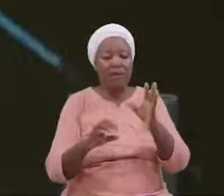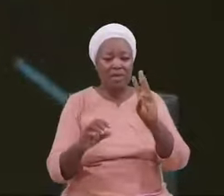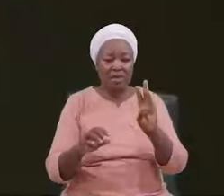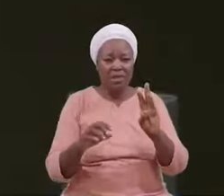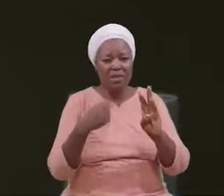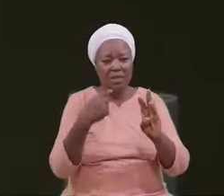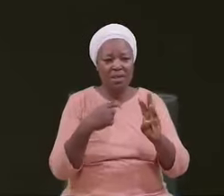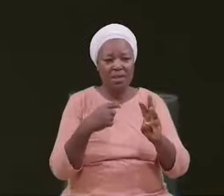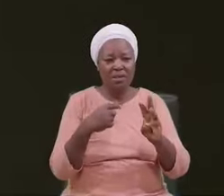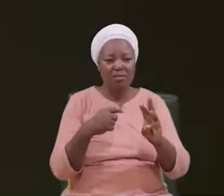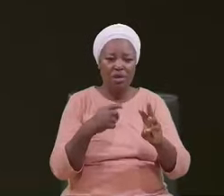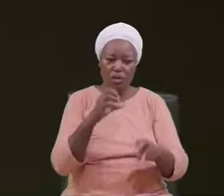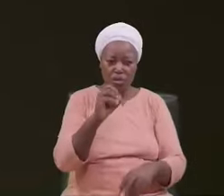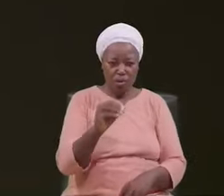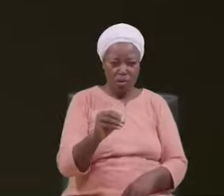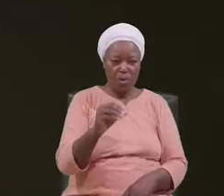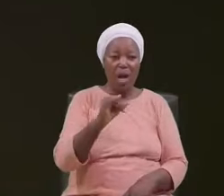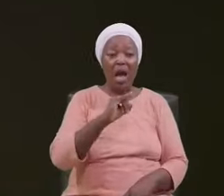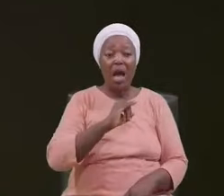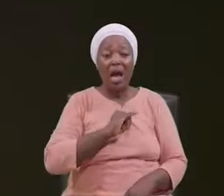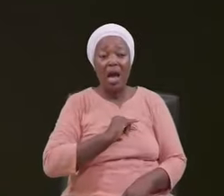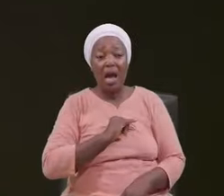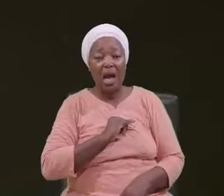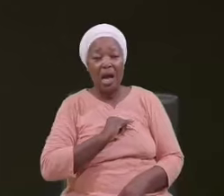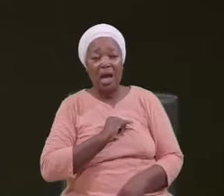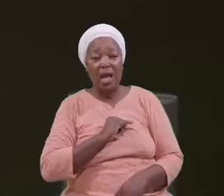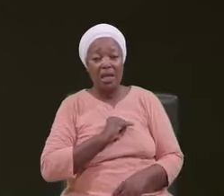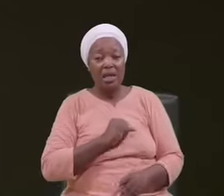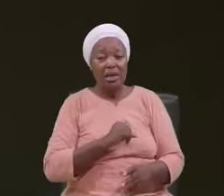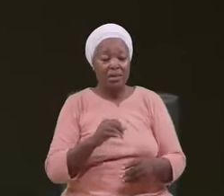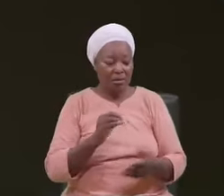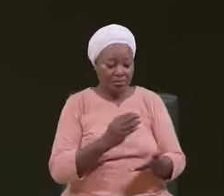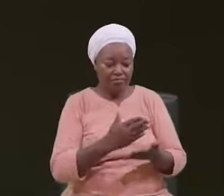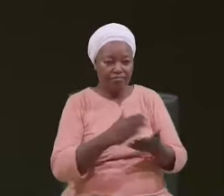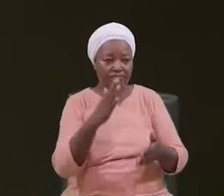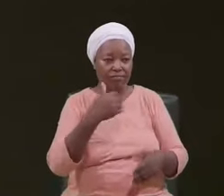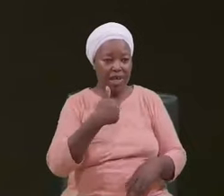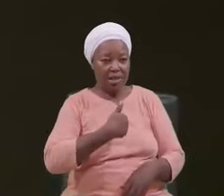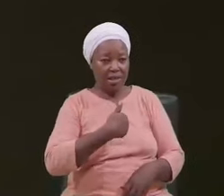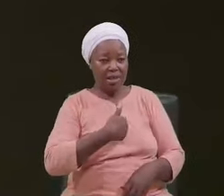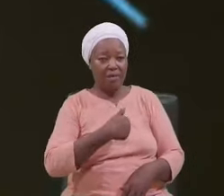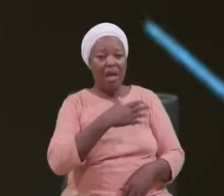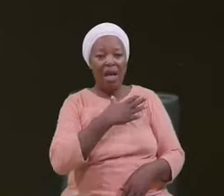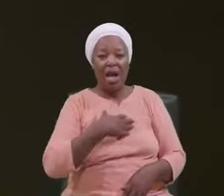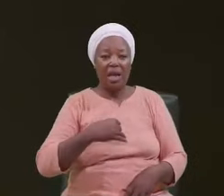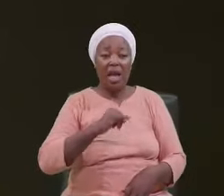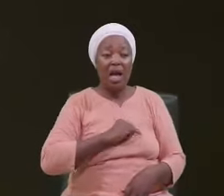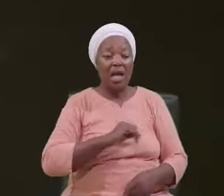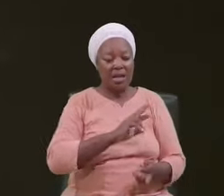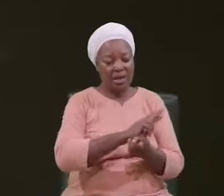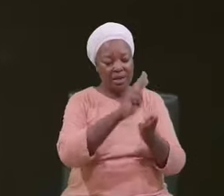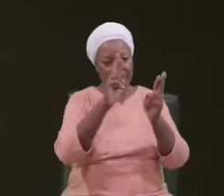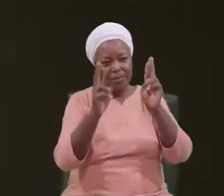pourquoi je me condamne et je me repens sur la poussière et sur la